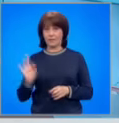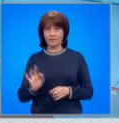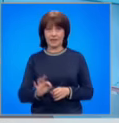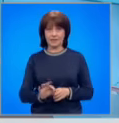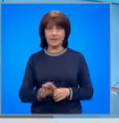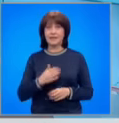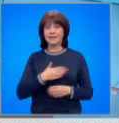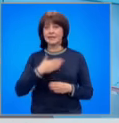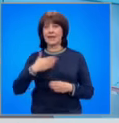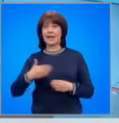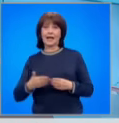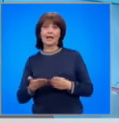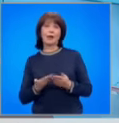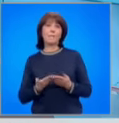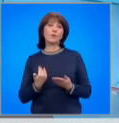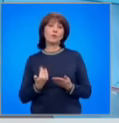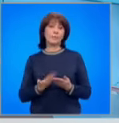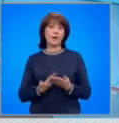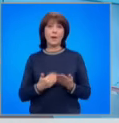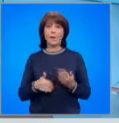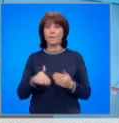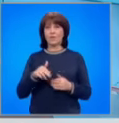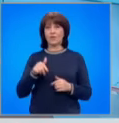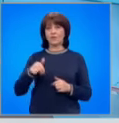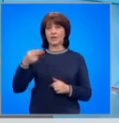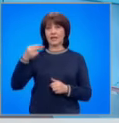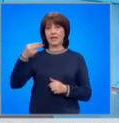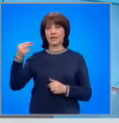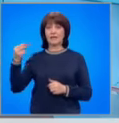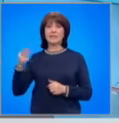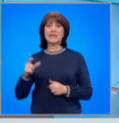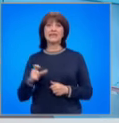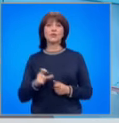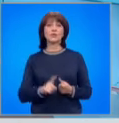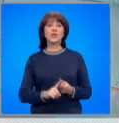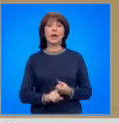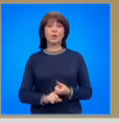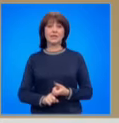3,2% за крайния потребител. Повече сега по темата от Светозар Костадинов.